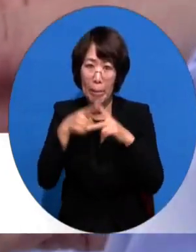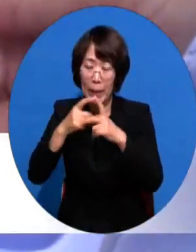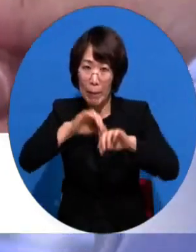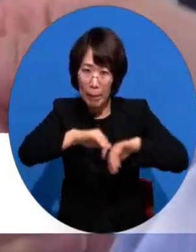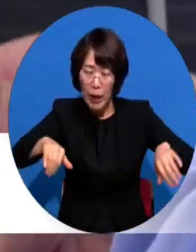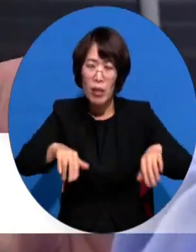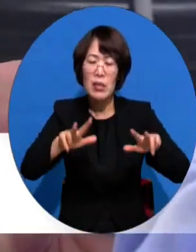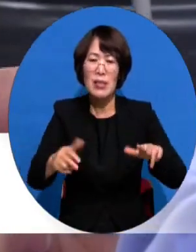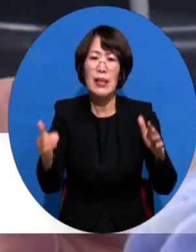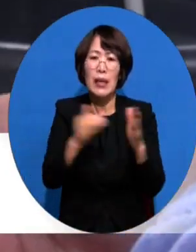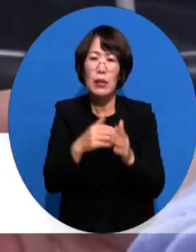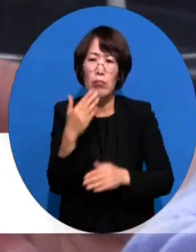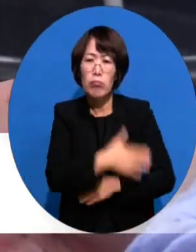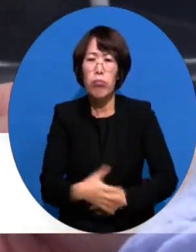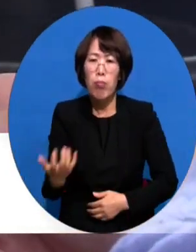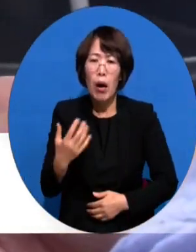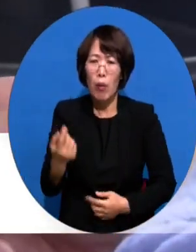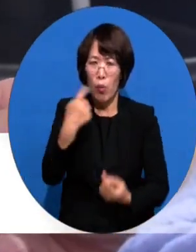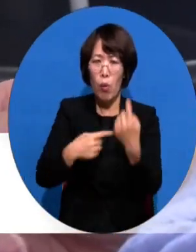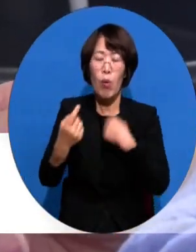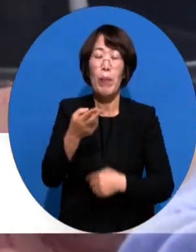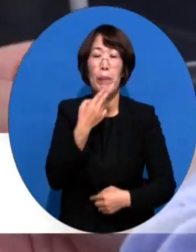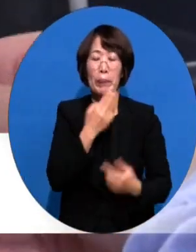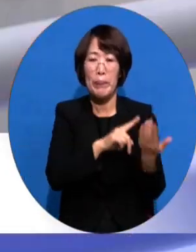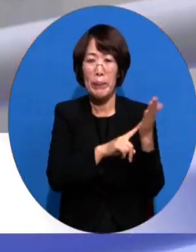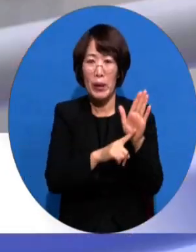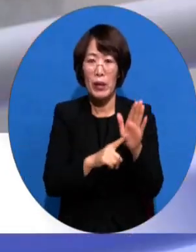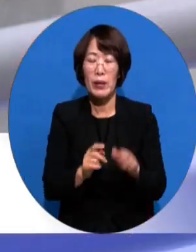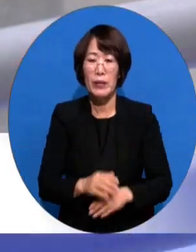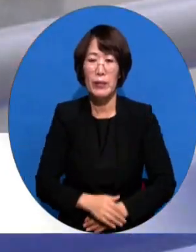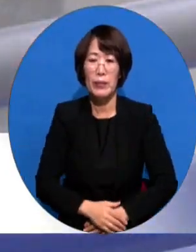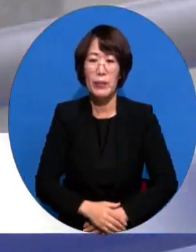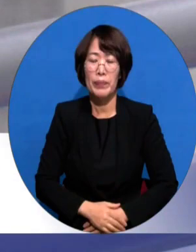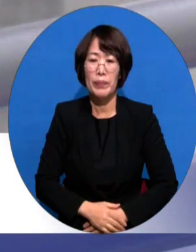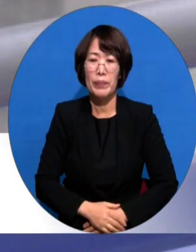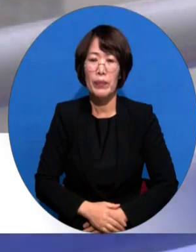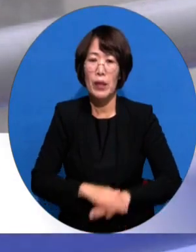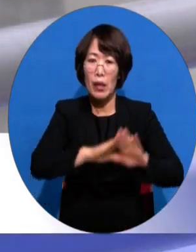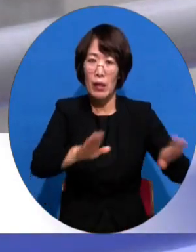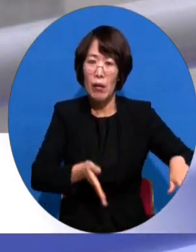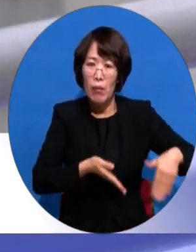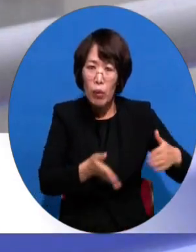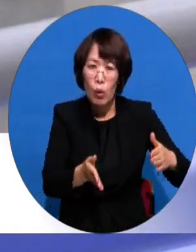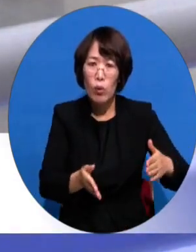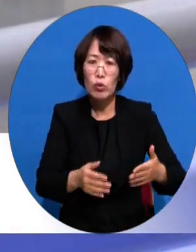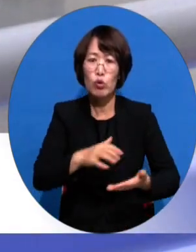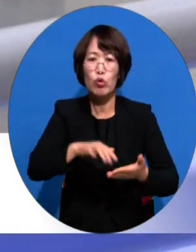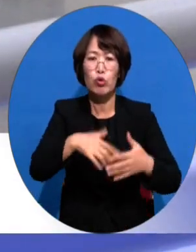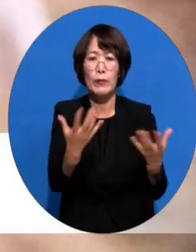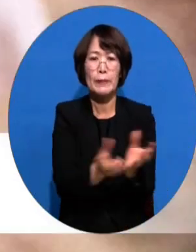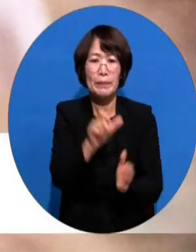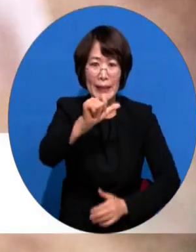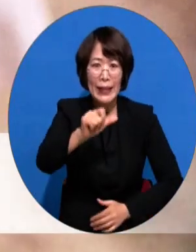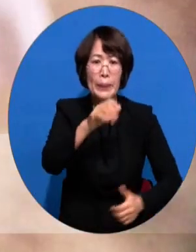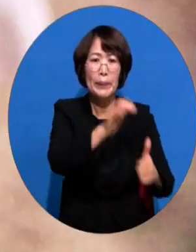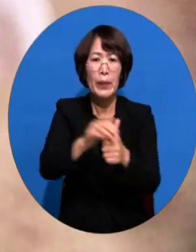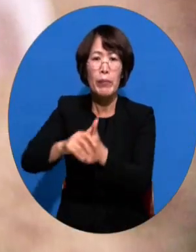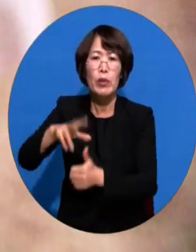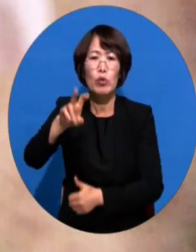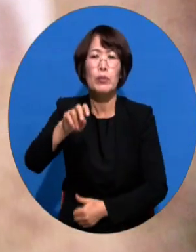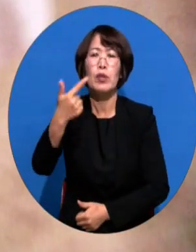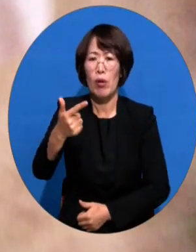있으며 현재까지 의심 증상 보고는 없다고 밝혔습니다 전라남도는 5개 팀 26명의